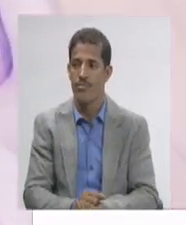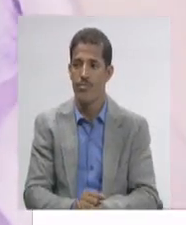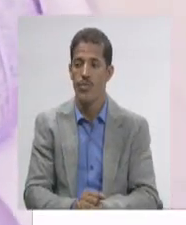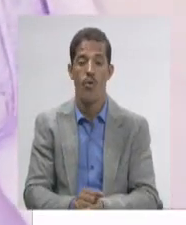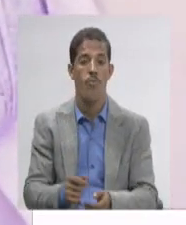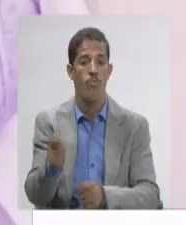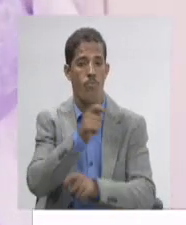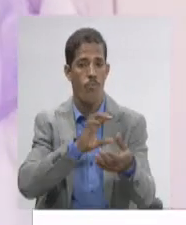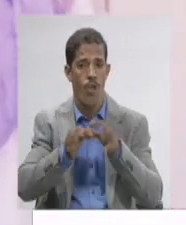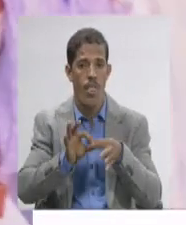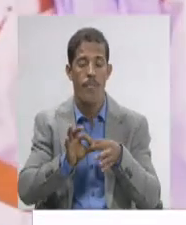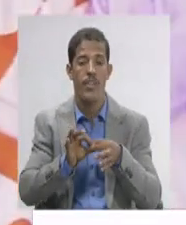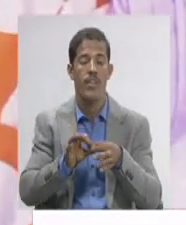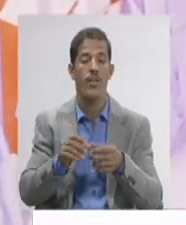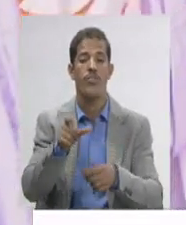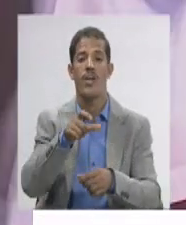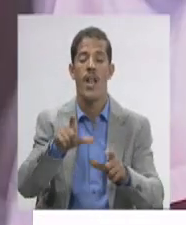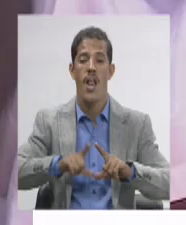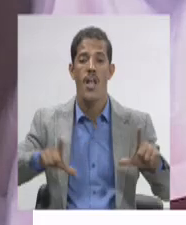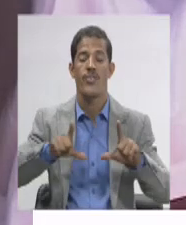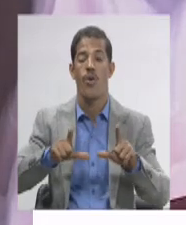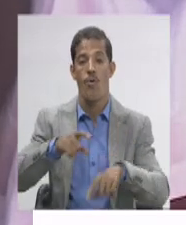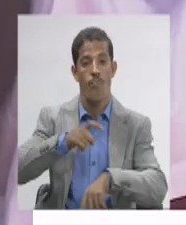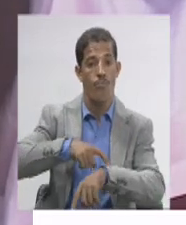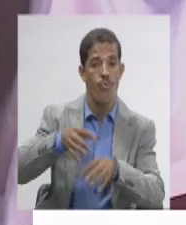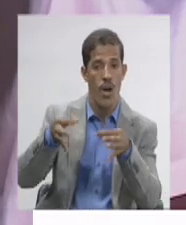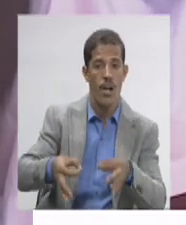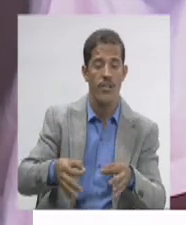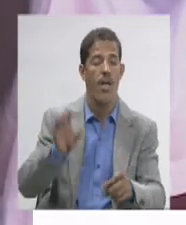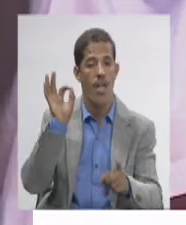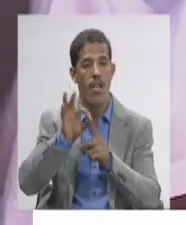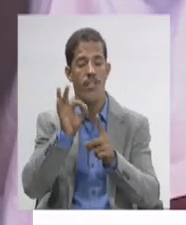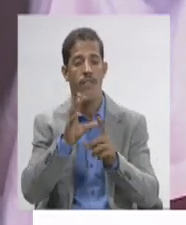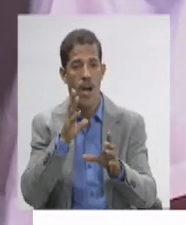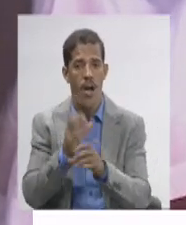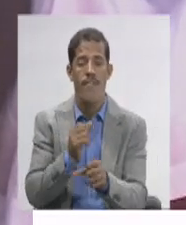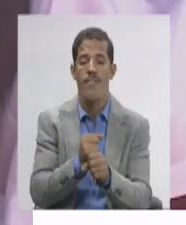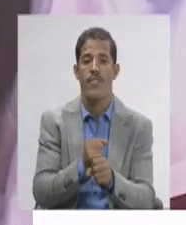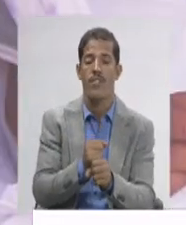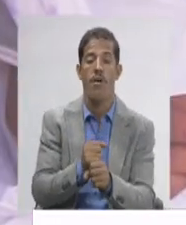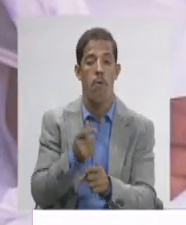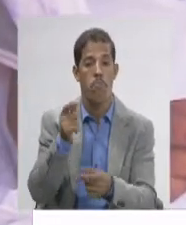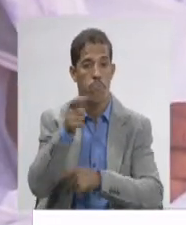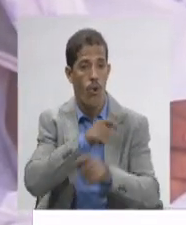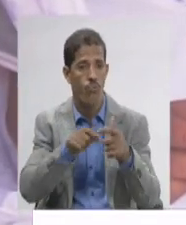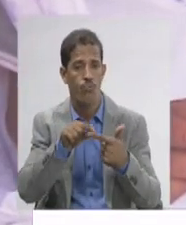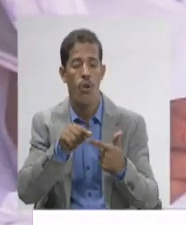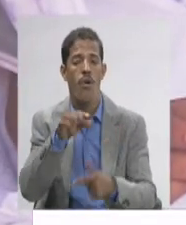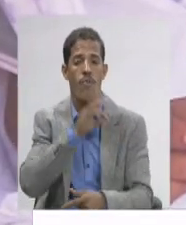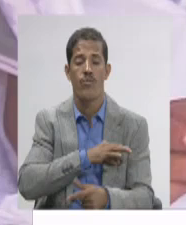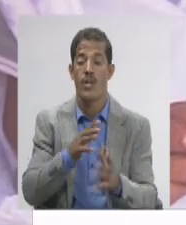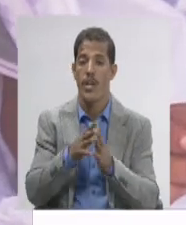هذه التظاهر من قبل اللجنه المؤقت لتسير الرمايه التقليديه بهدف المحافظه على هذه الرياضه الاصيله التي تعكس جزءا كبيرا من